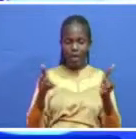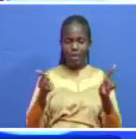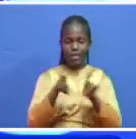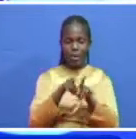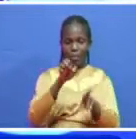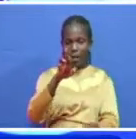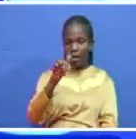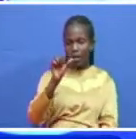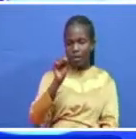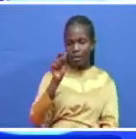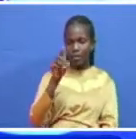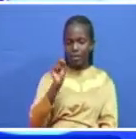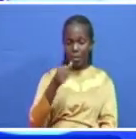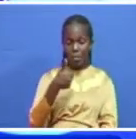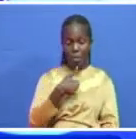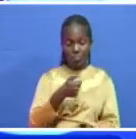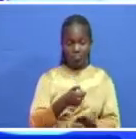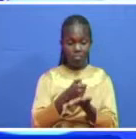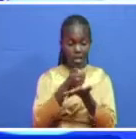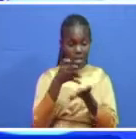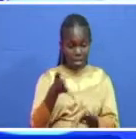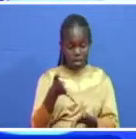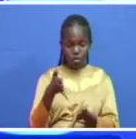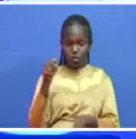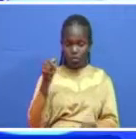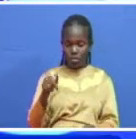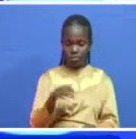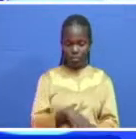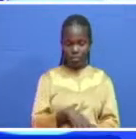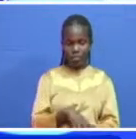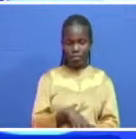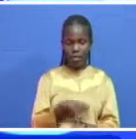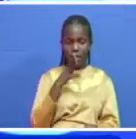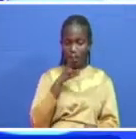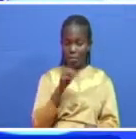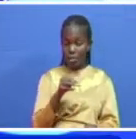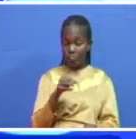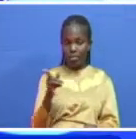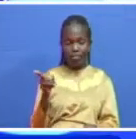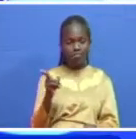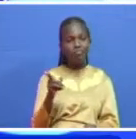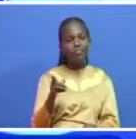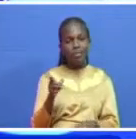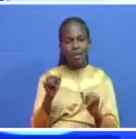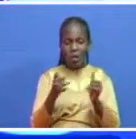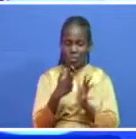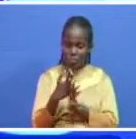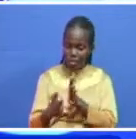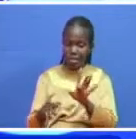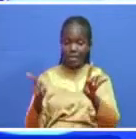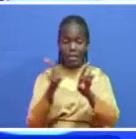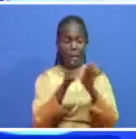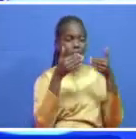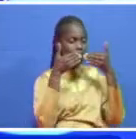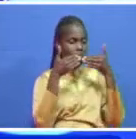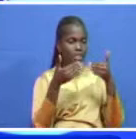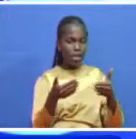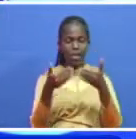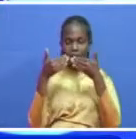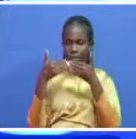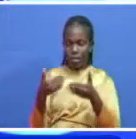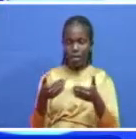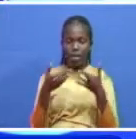Nzomo, nundu wa kundonye vya kwithi wa bamu dhenyani wa umundhe tui nake indi engalikoni ya ingi ya studio. Na indi mwewea kwa